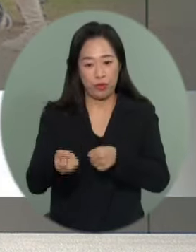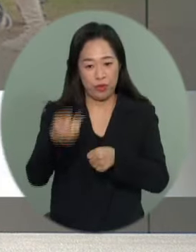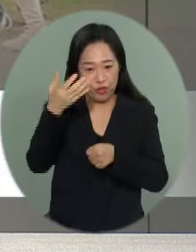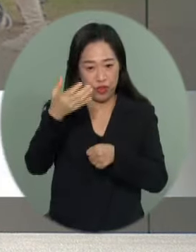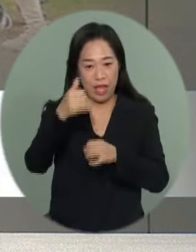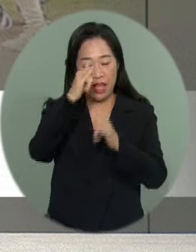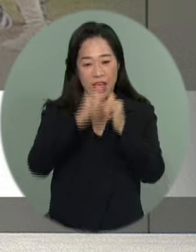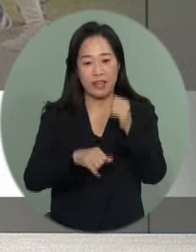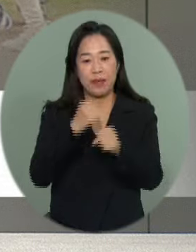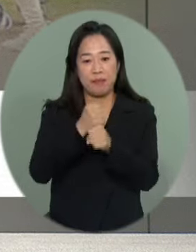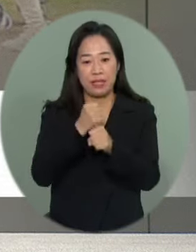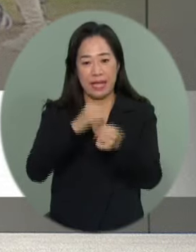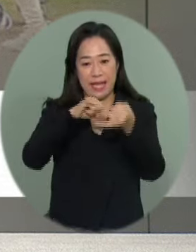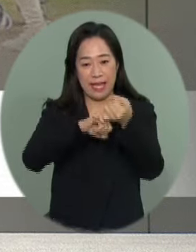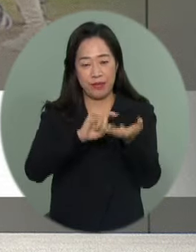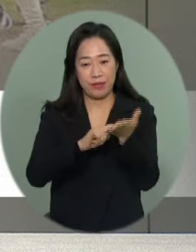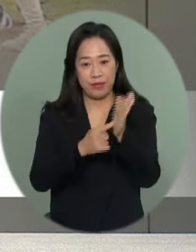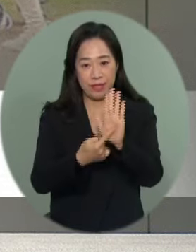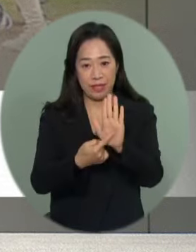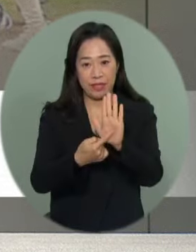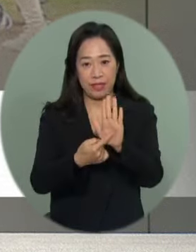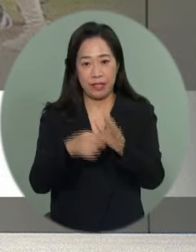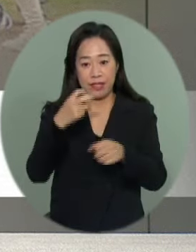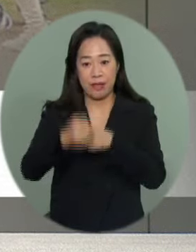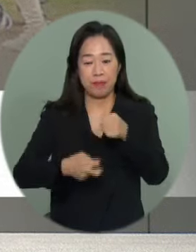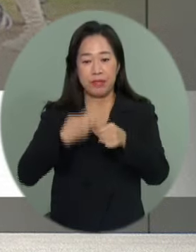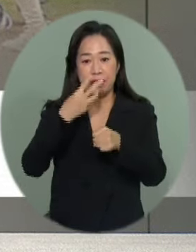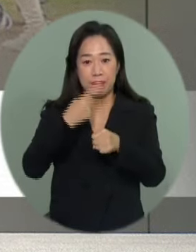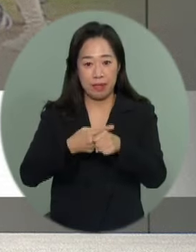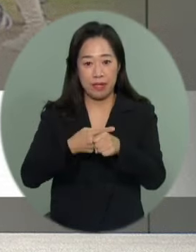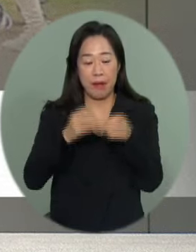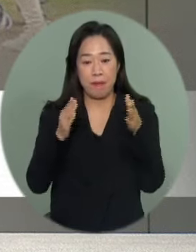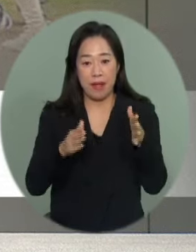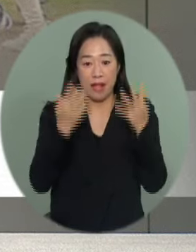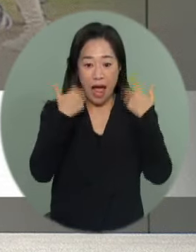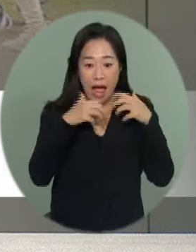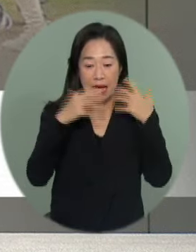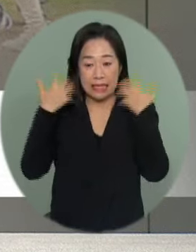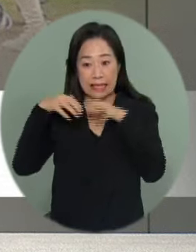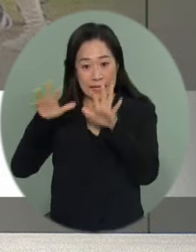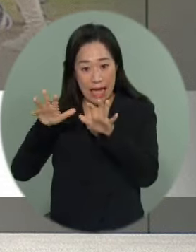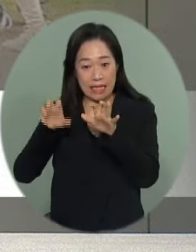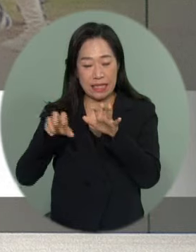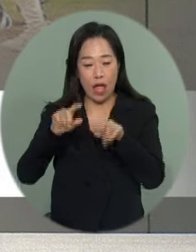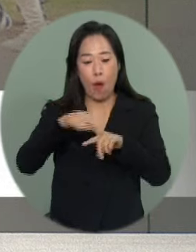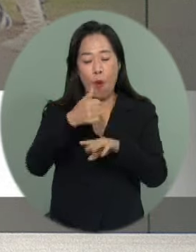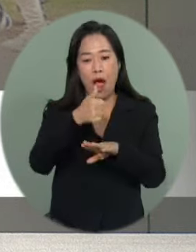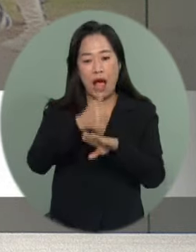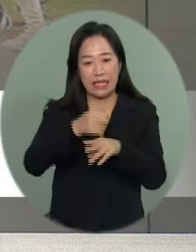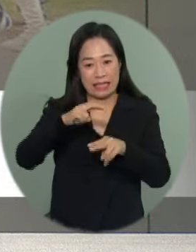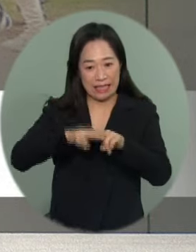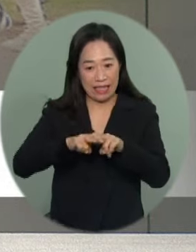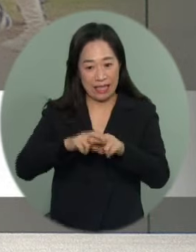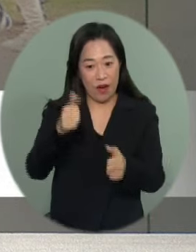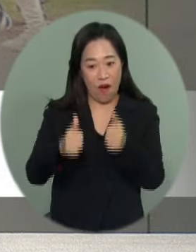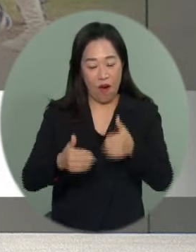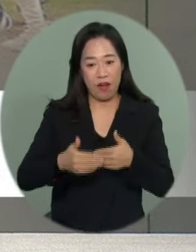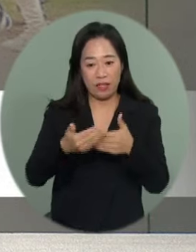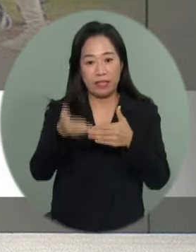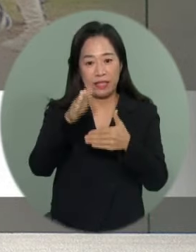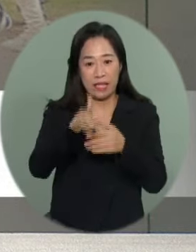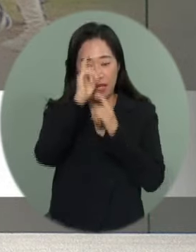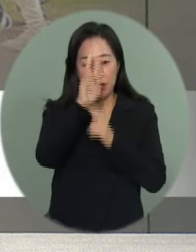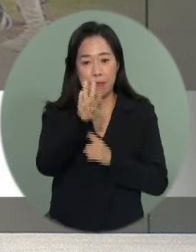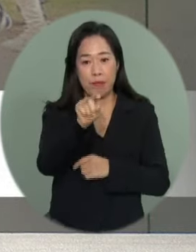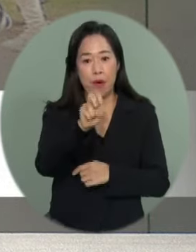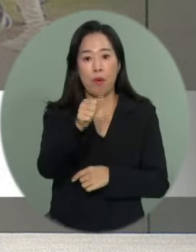우승의 역사를 쓰겠다고 약속했습니다. 31년 만에 호랑이와 사자가 왕좌를 놓고 겨루게 됐는데 이범호